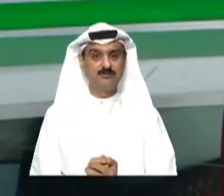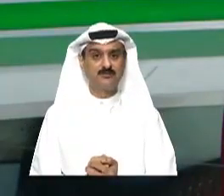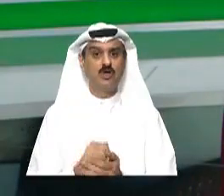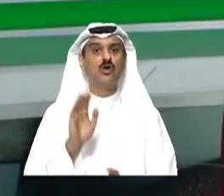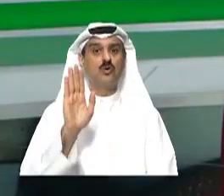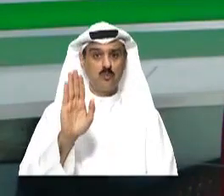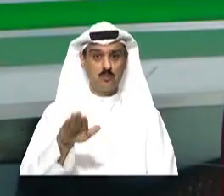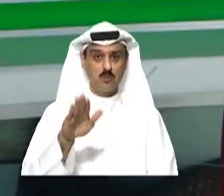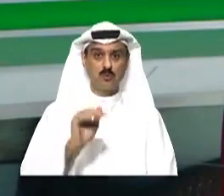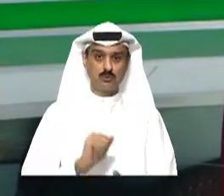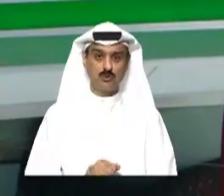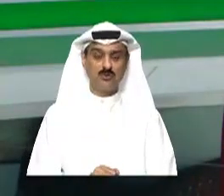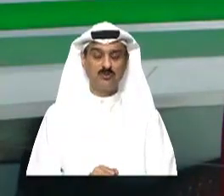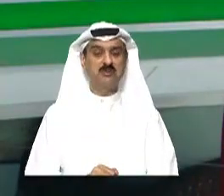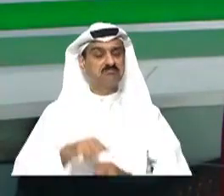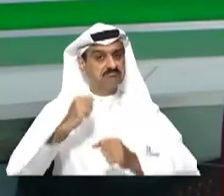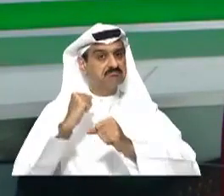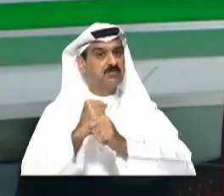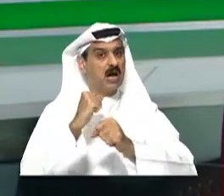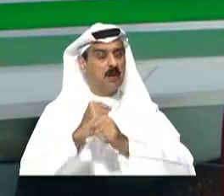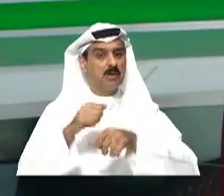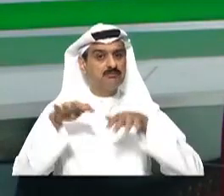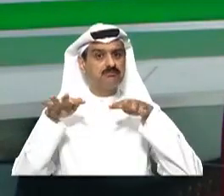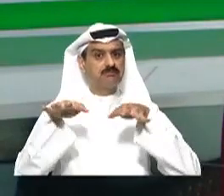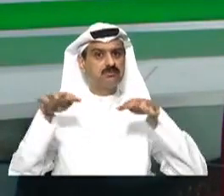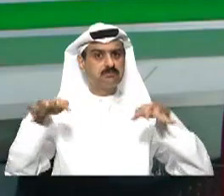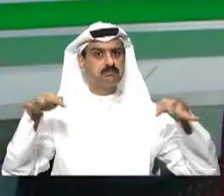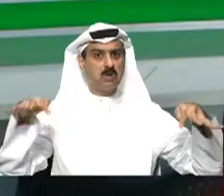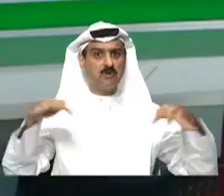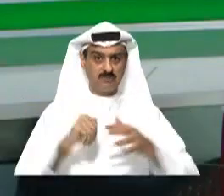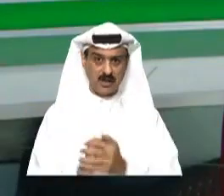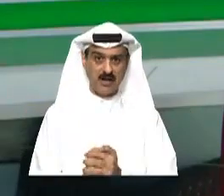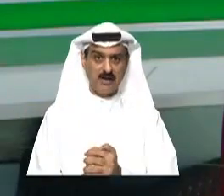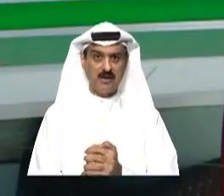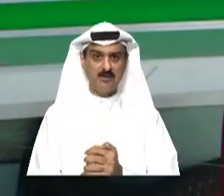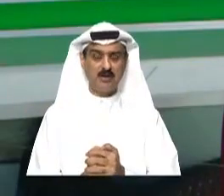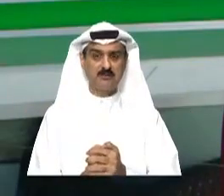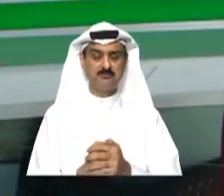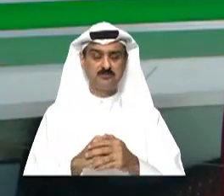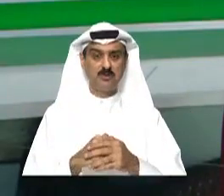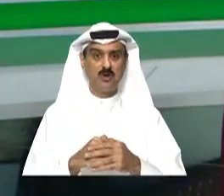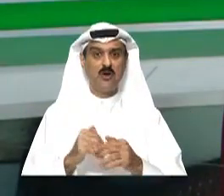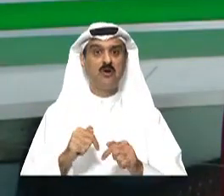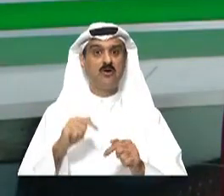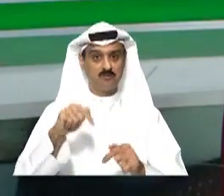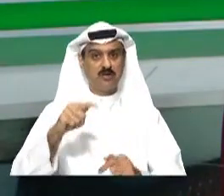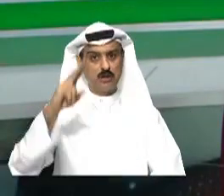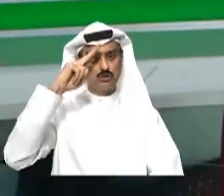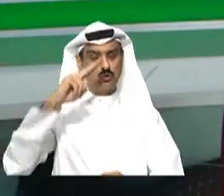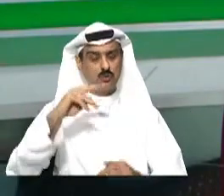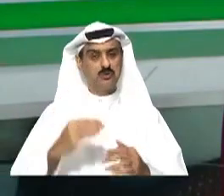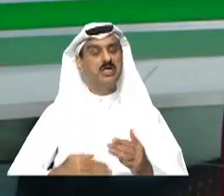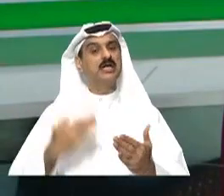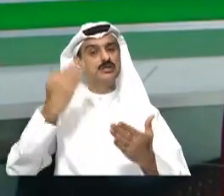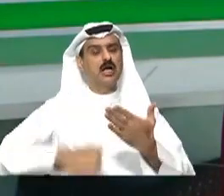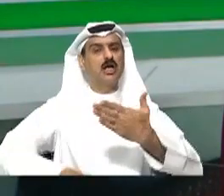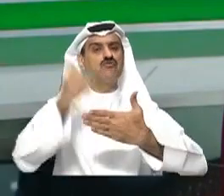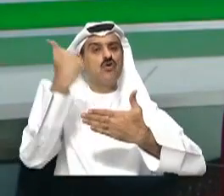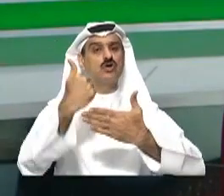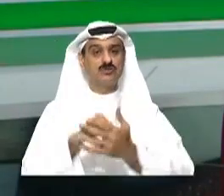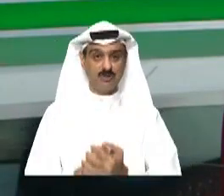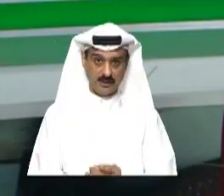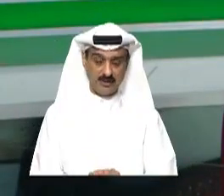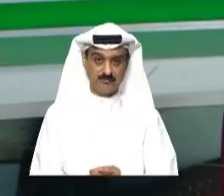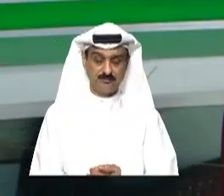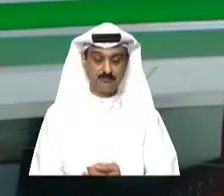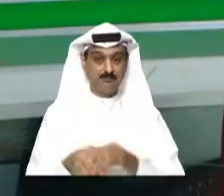موجود وكان يؤدي. شفنا بناء الهجمة من الخلف للثلث الأول للثلث الأخير. منتخب السعودي قادر يذهب بعيدا في هذه المجموعة. التبديلات